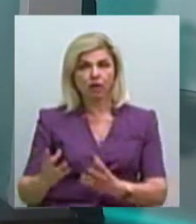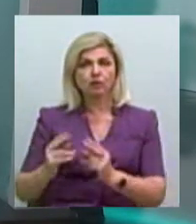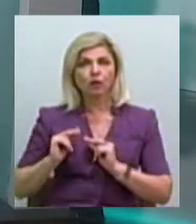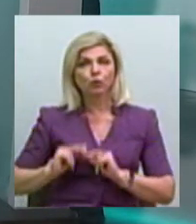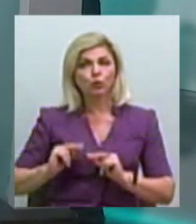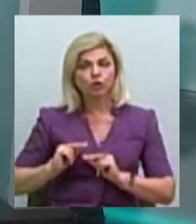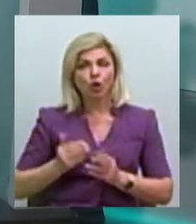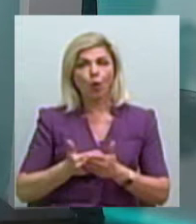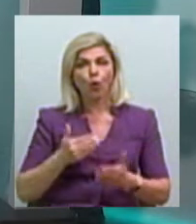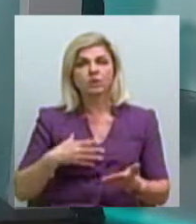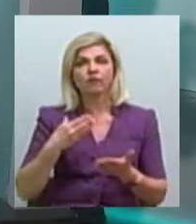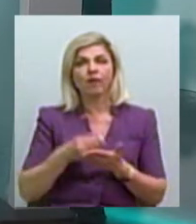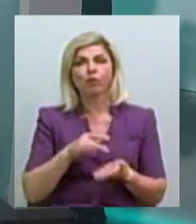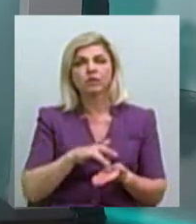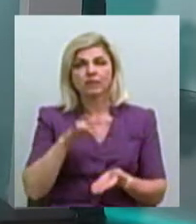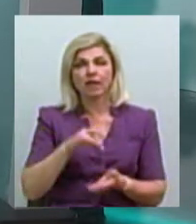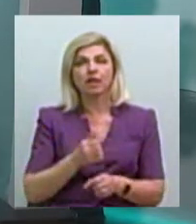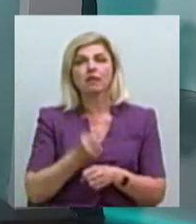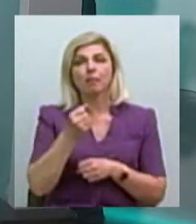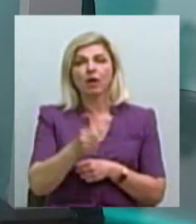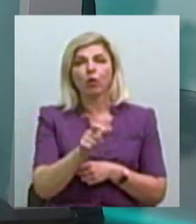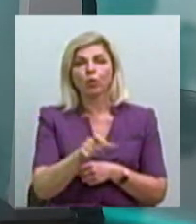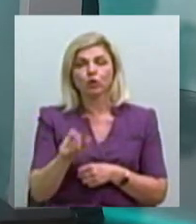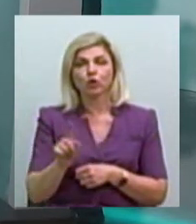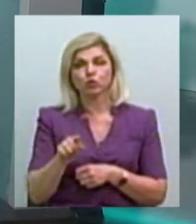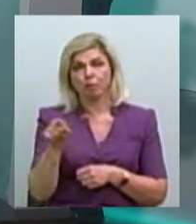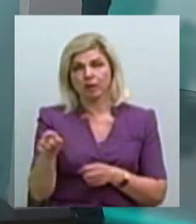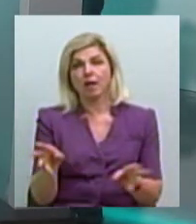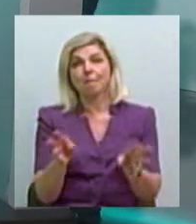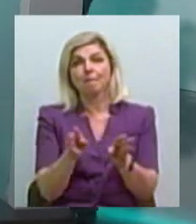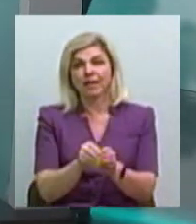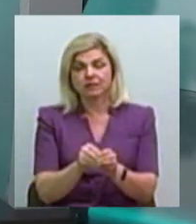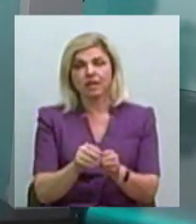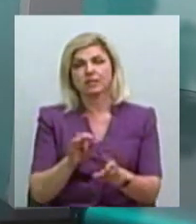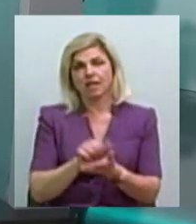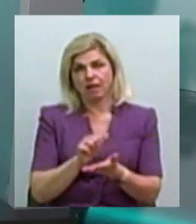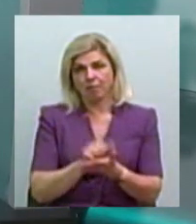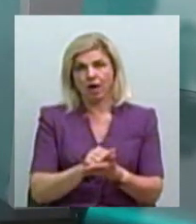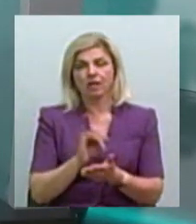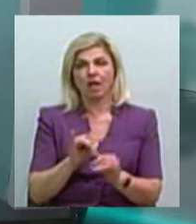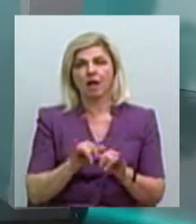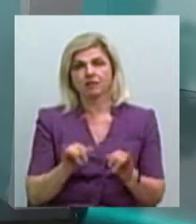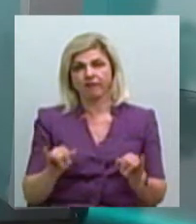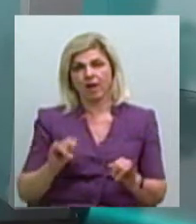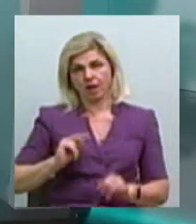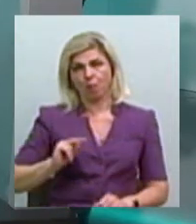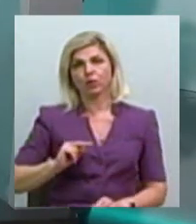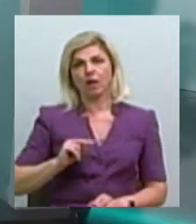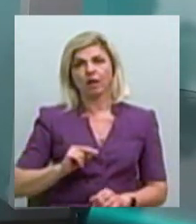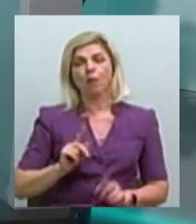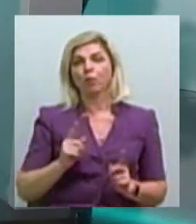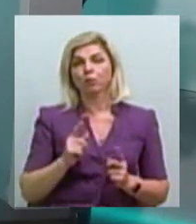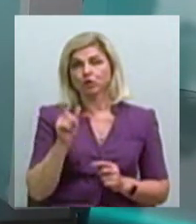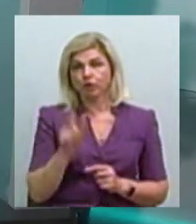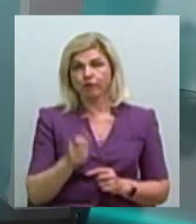своего центра и ресоциализации потом направляем к ним людей, чтобы они подхватили их и вместе с ними занимались и развивались, и работали. Потому что человек,